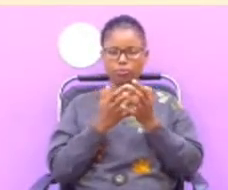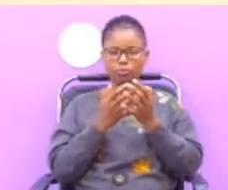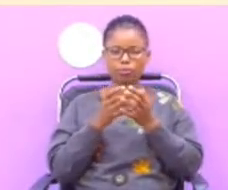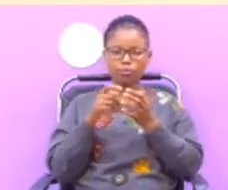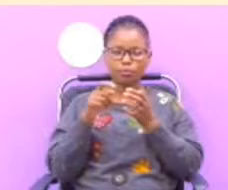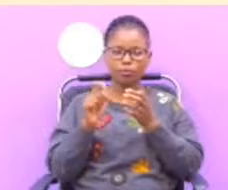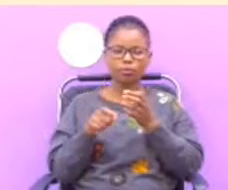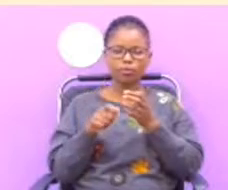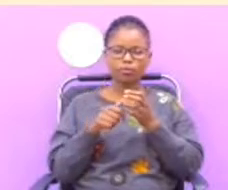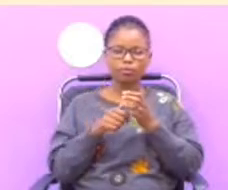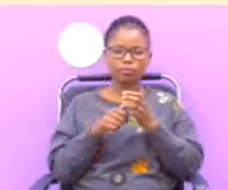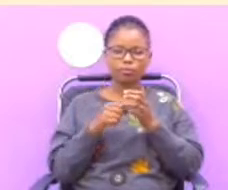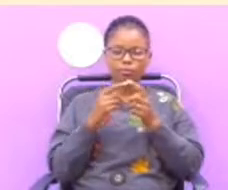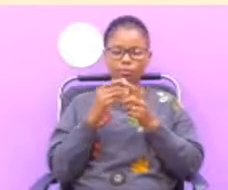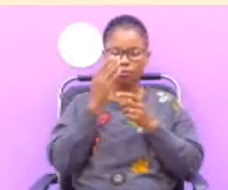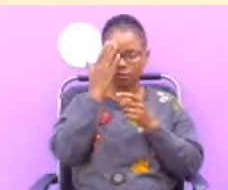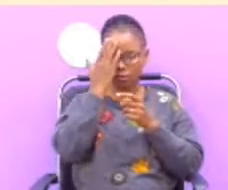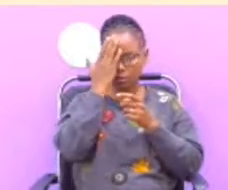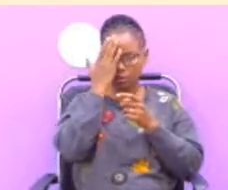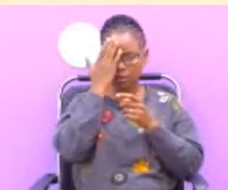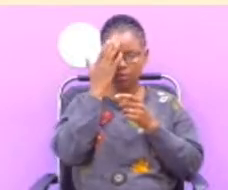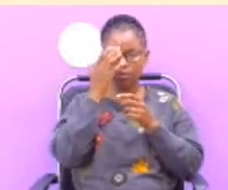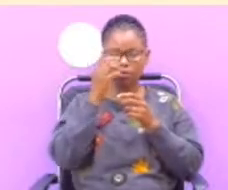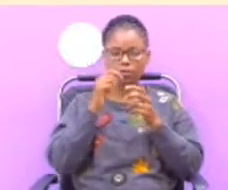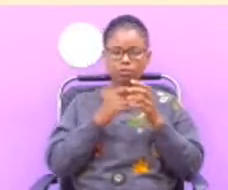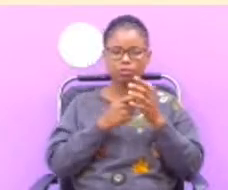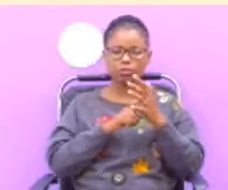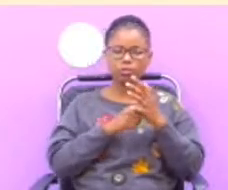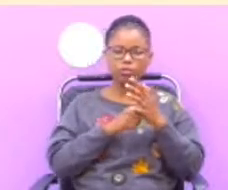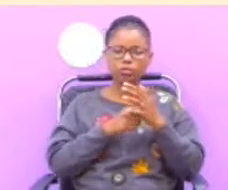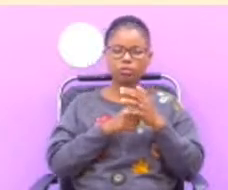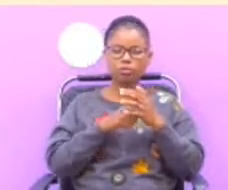No Muisiraeli uria ki Ngai ndakare kone thina.